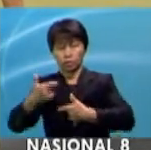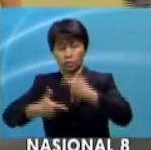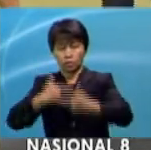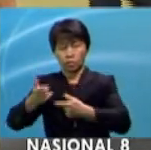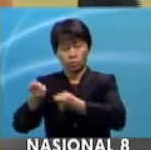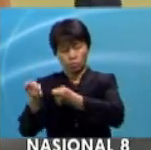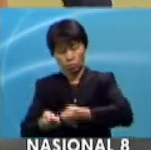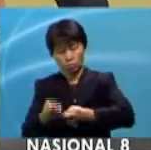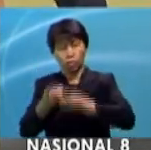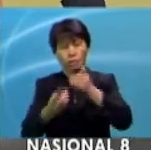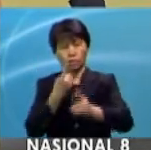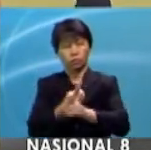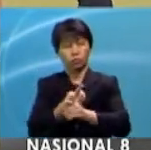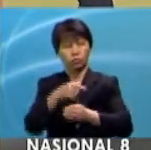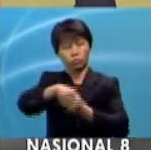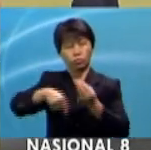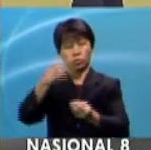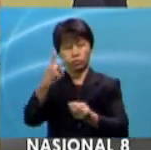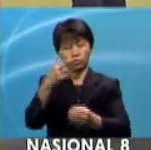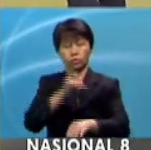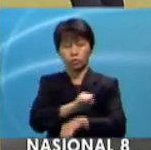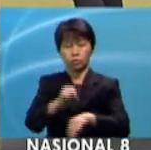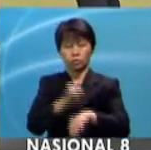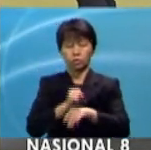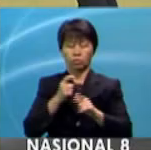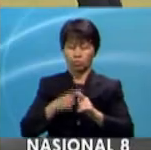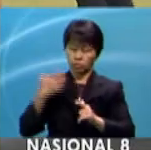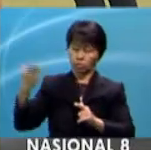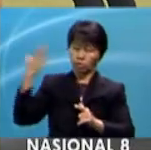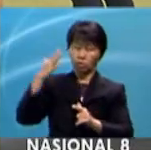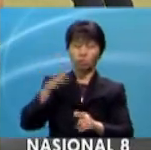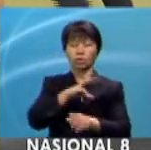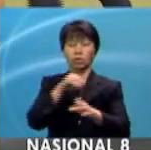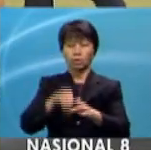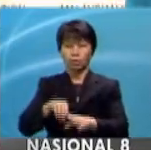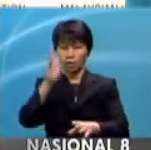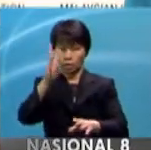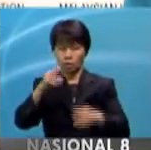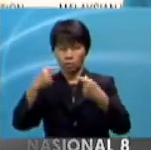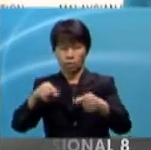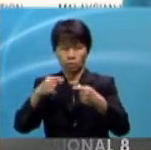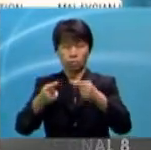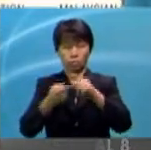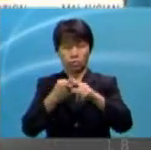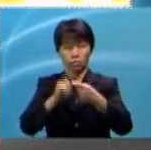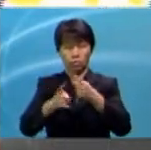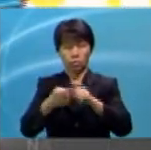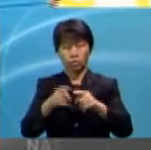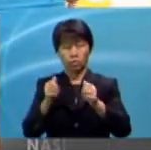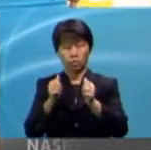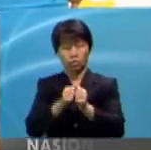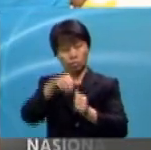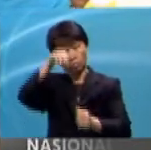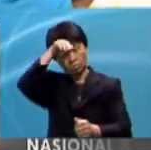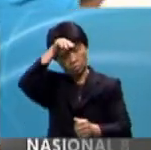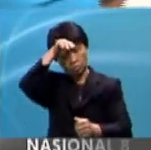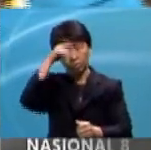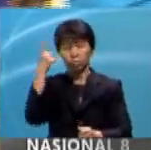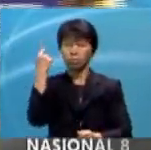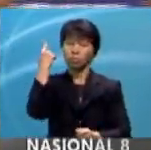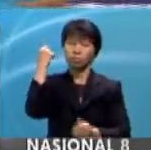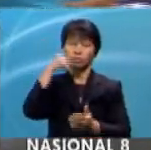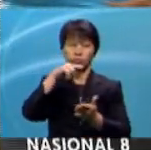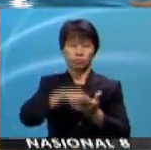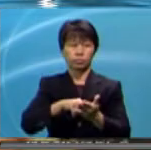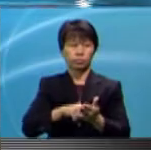hoki Dunia pusingan Kedua Singapura bulan lalu termasuk 6 perlawanan persahabatan menentang Mesir baru-baru